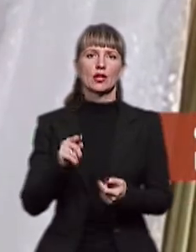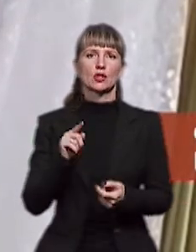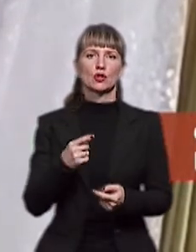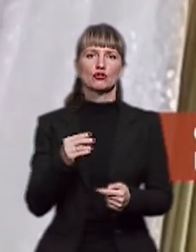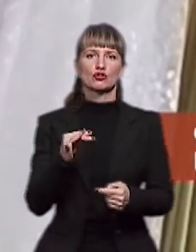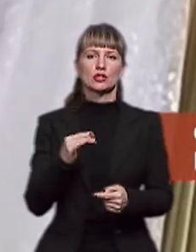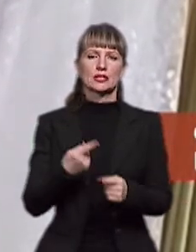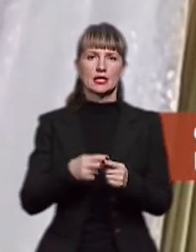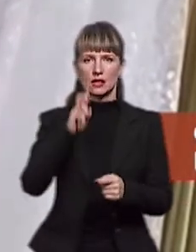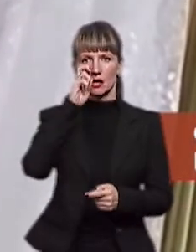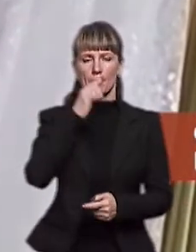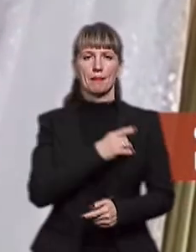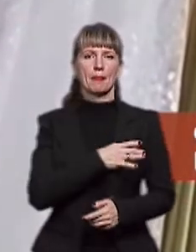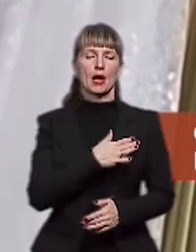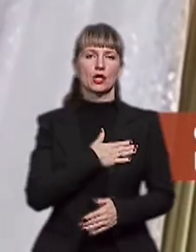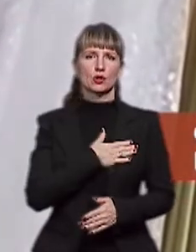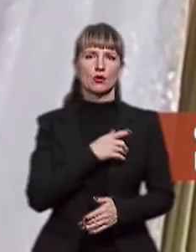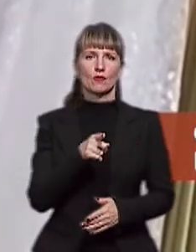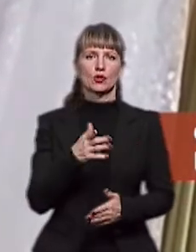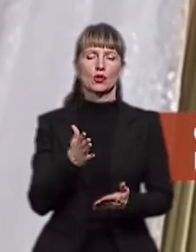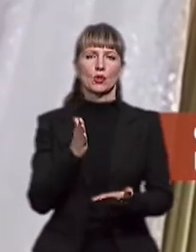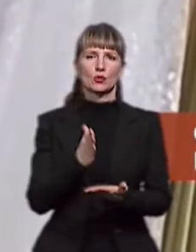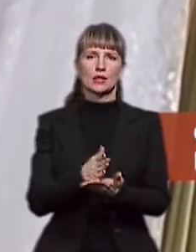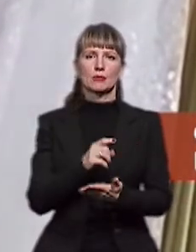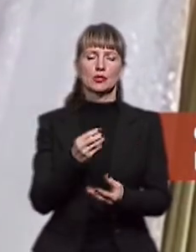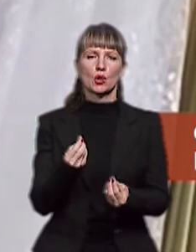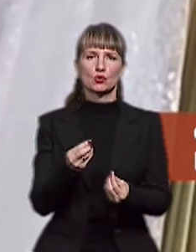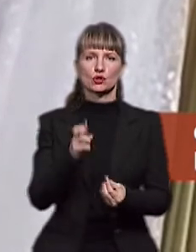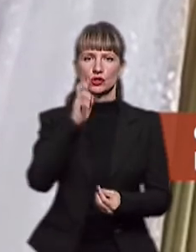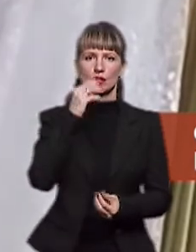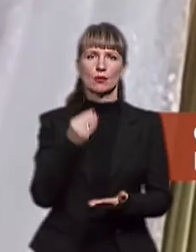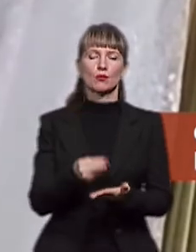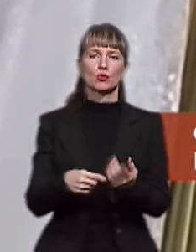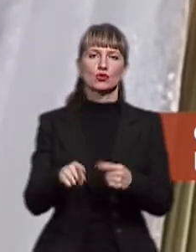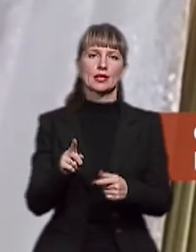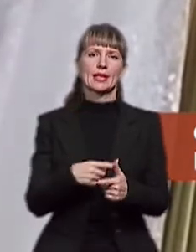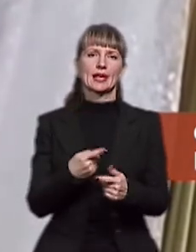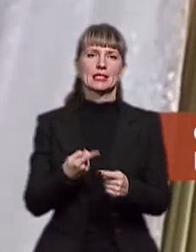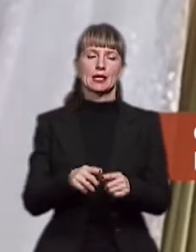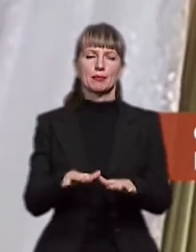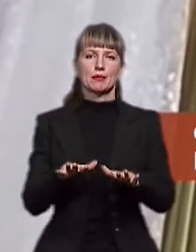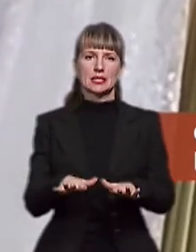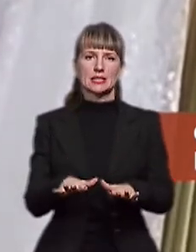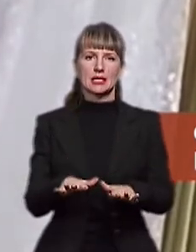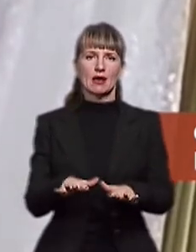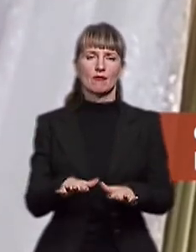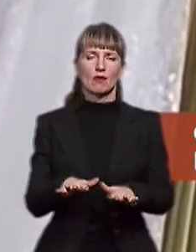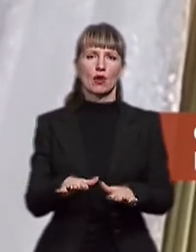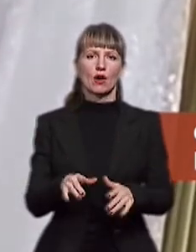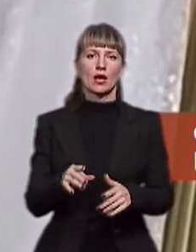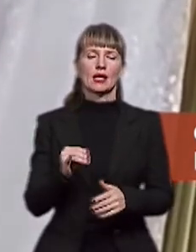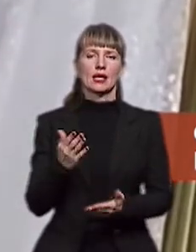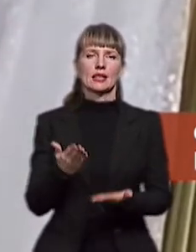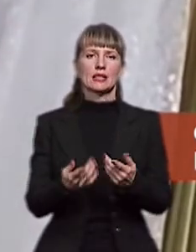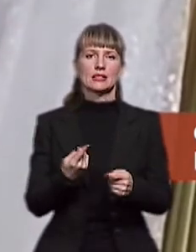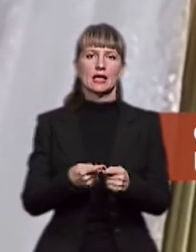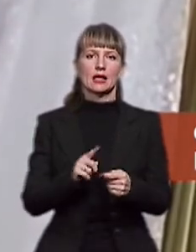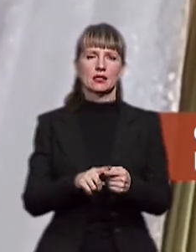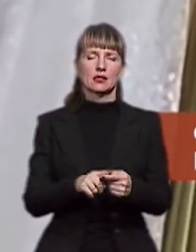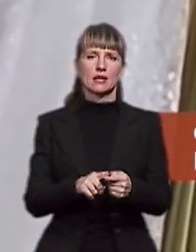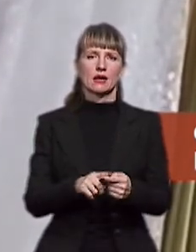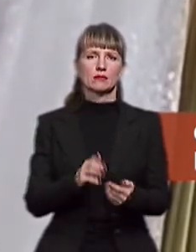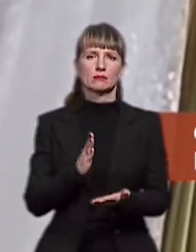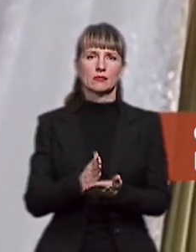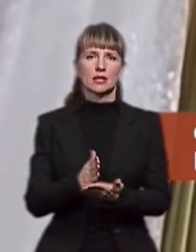це державне майно, тоді воно утримується за кошти державного бюджету, чи це місцеве, відповідно місцевого. І якщо це мається на